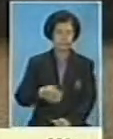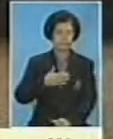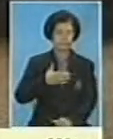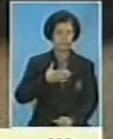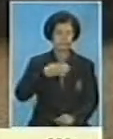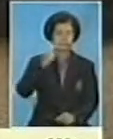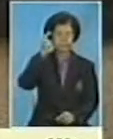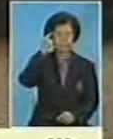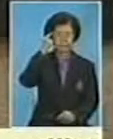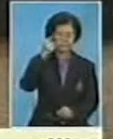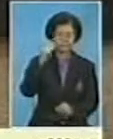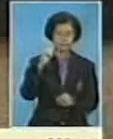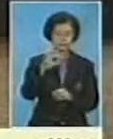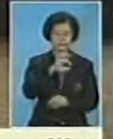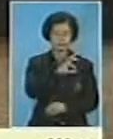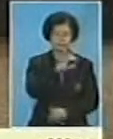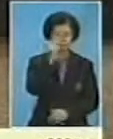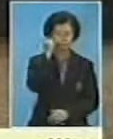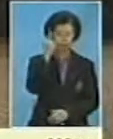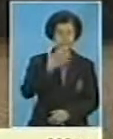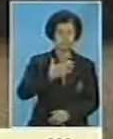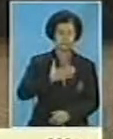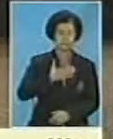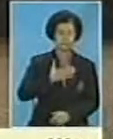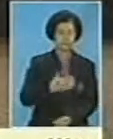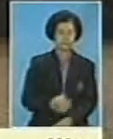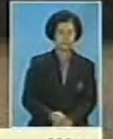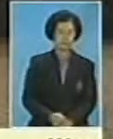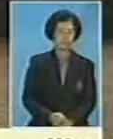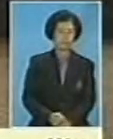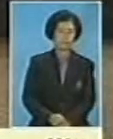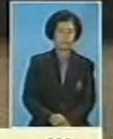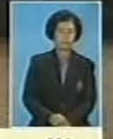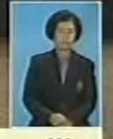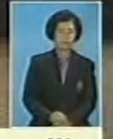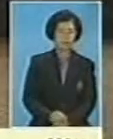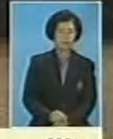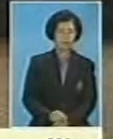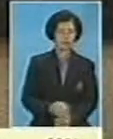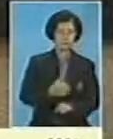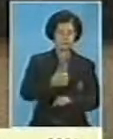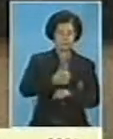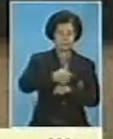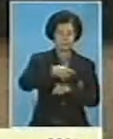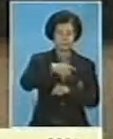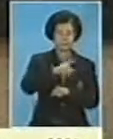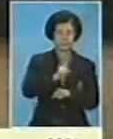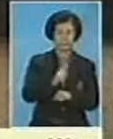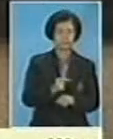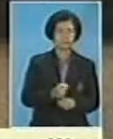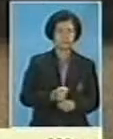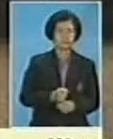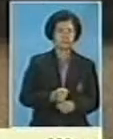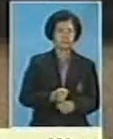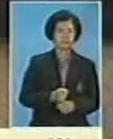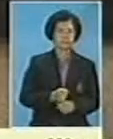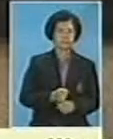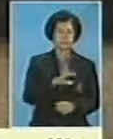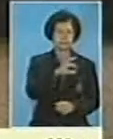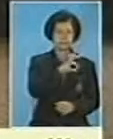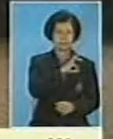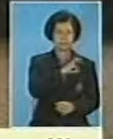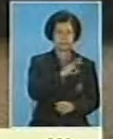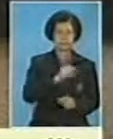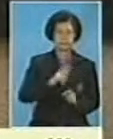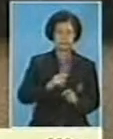ท่านสมาชิกจะเข้าใจในตัวกระผมท่านประธานที่เคารพและท่านสมาชิ